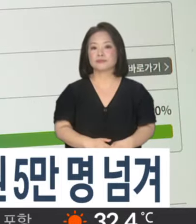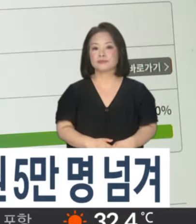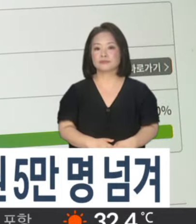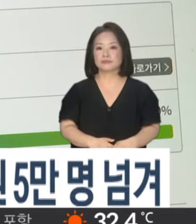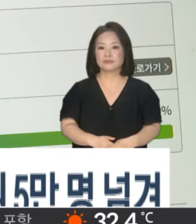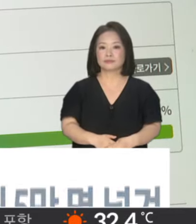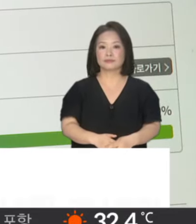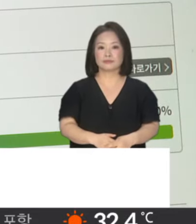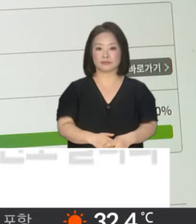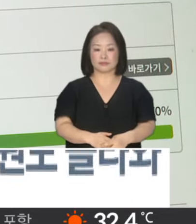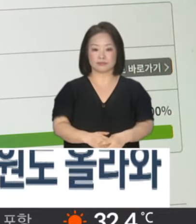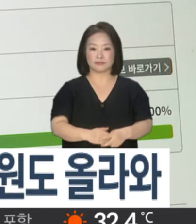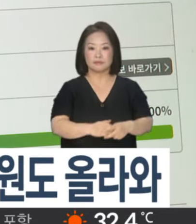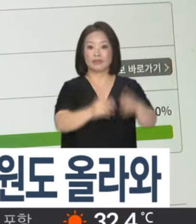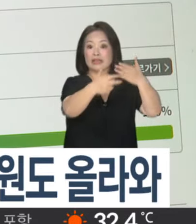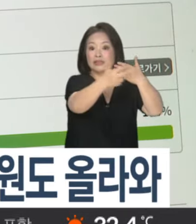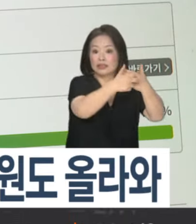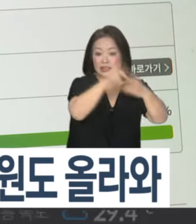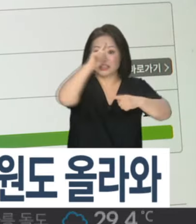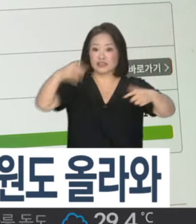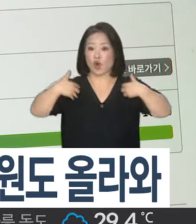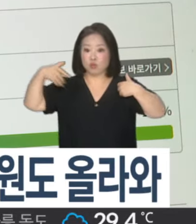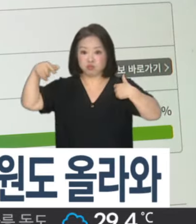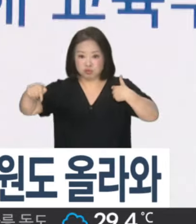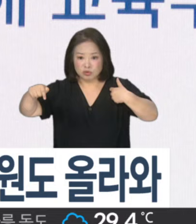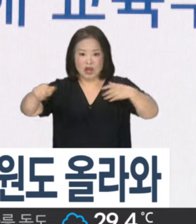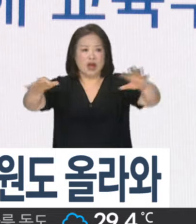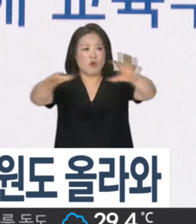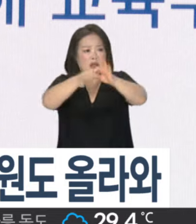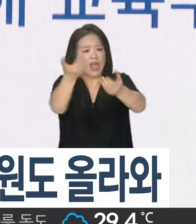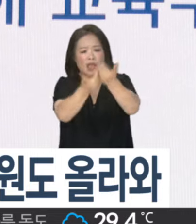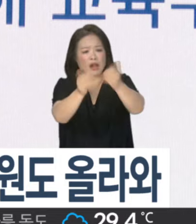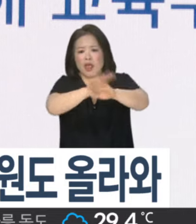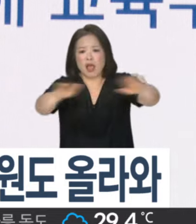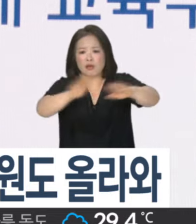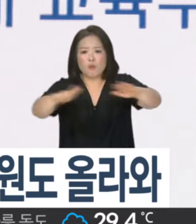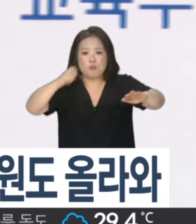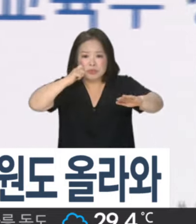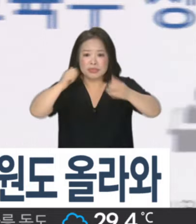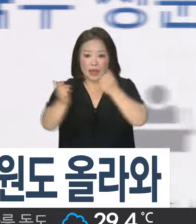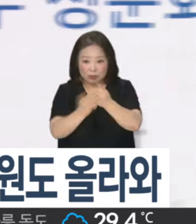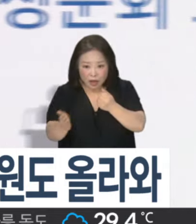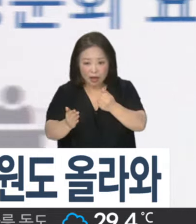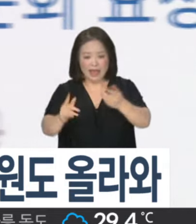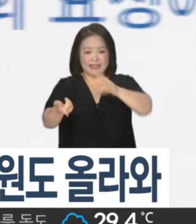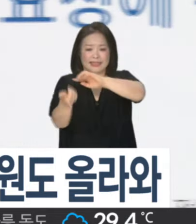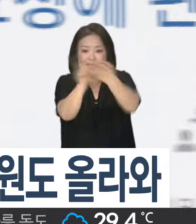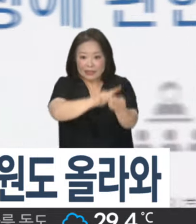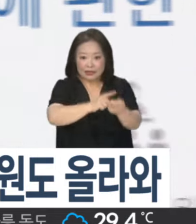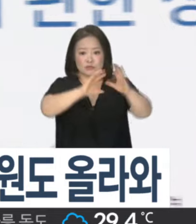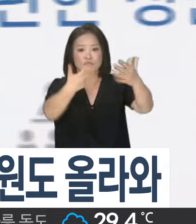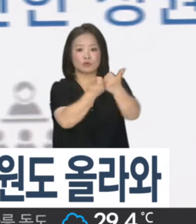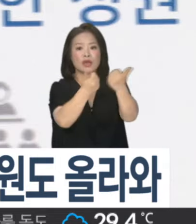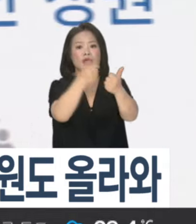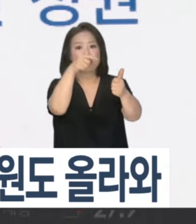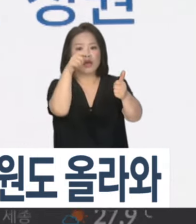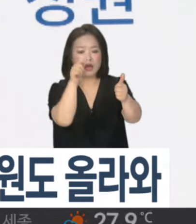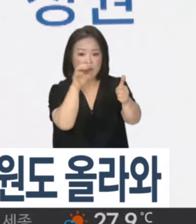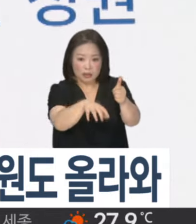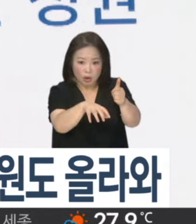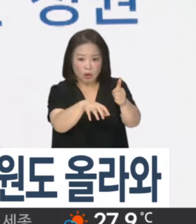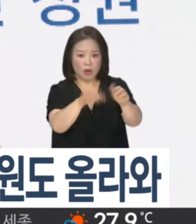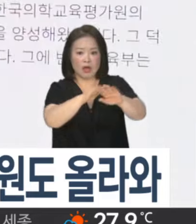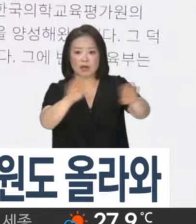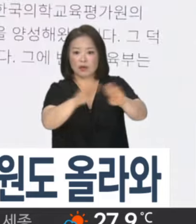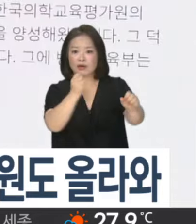기자입니다 의정 갈등 논란이 국회로 아지 번져가는 모양입니다 최근 대학별 의대정원 배정 절차 등에